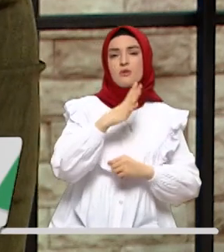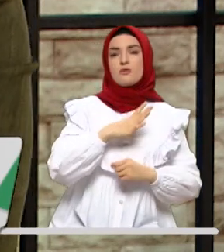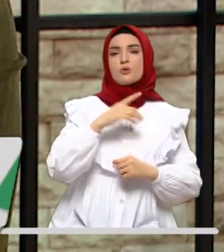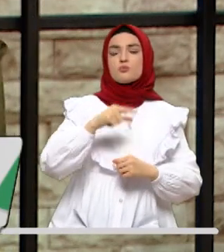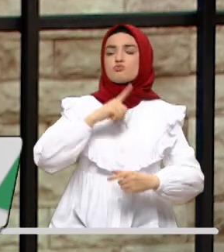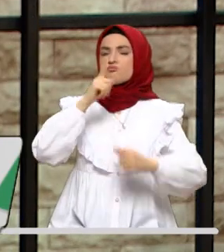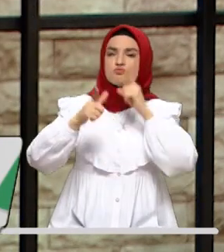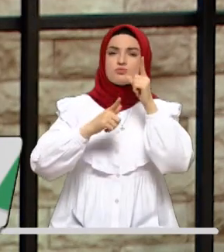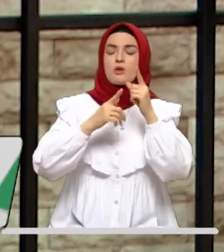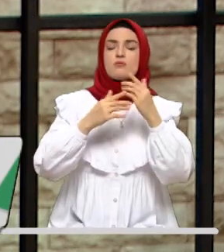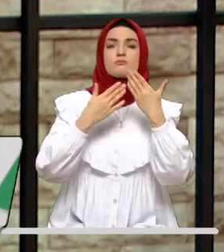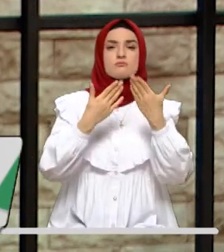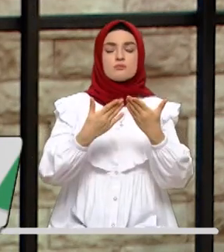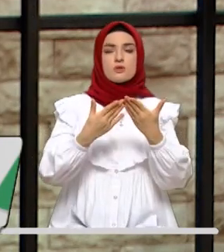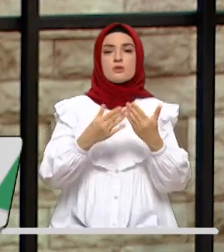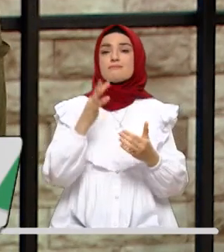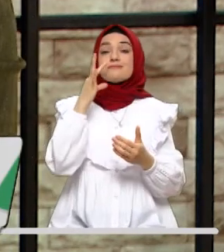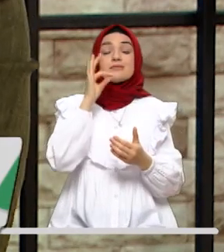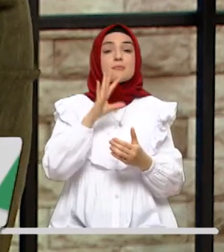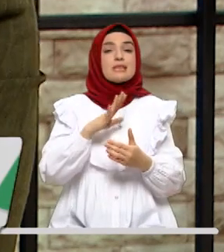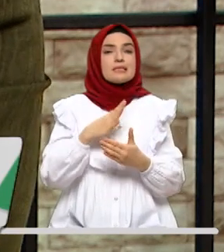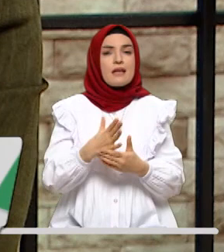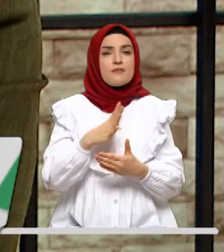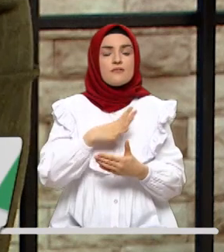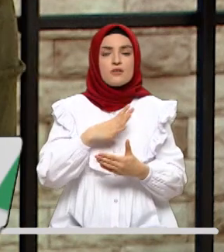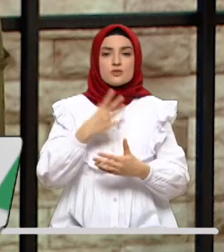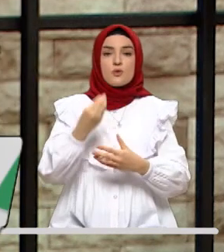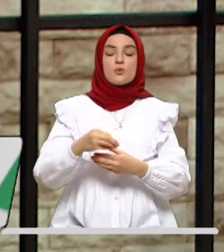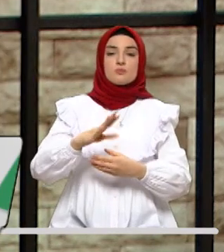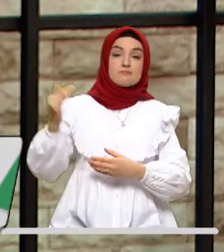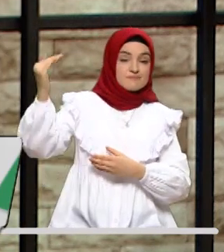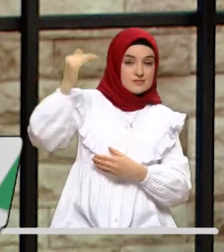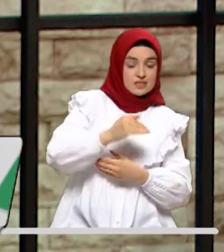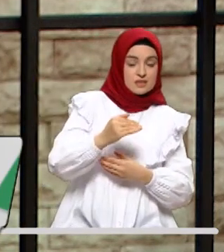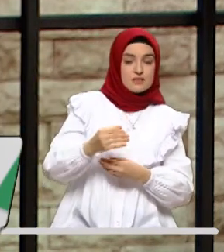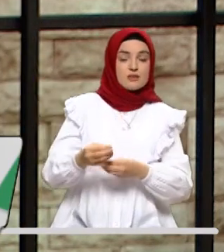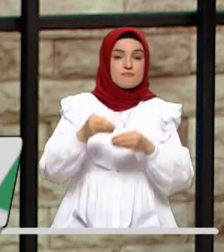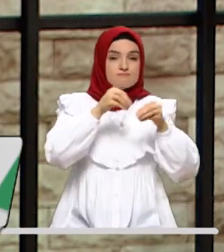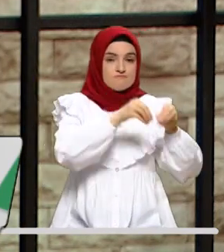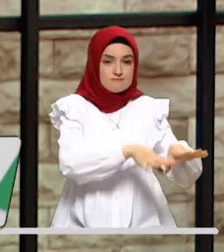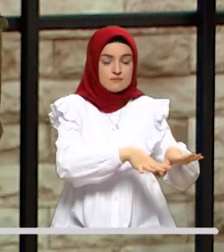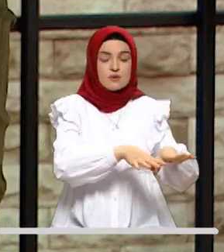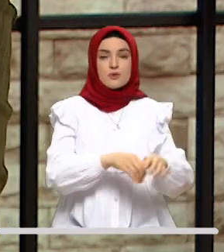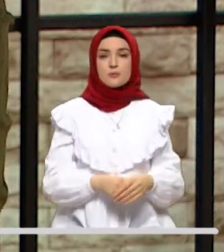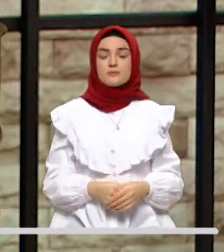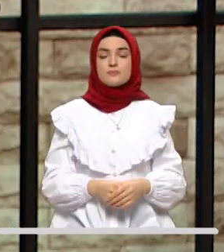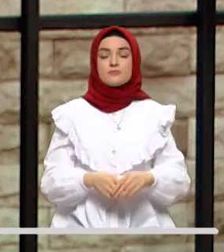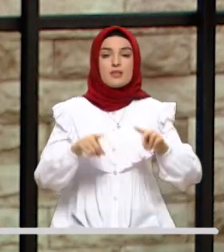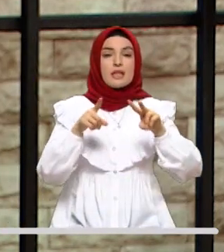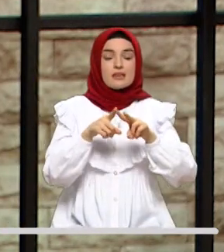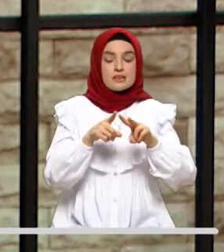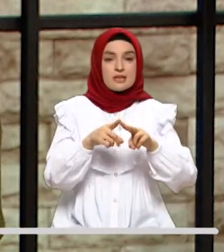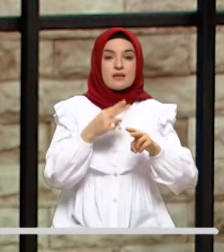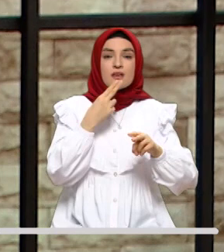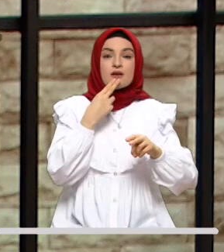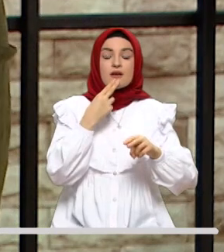ilanı duyurur. Kimin neyi varsa olmayanından getirir vilayetin önüne döker. Nene Hatun'un yarım çuval